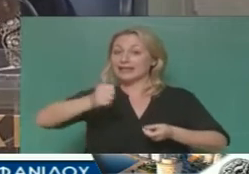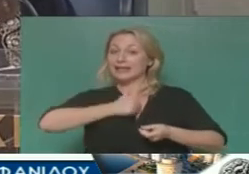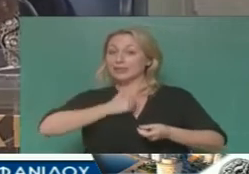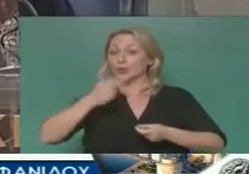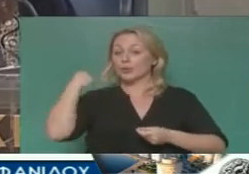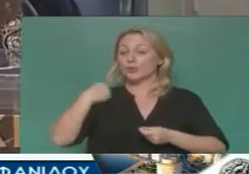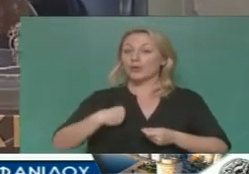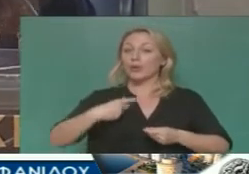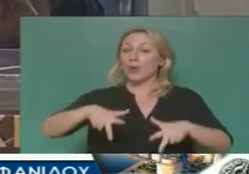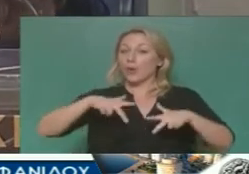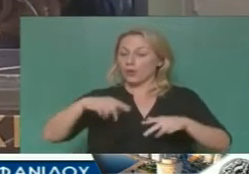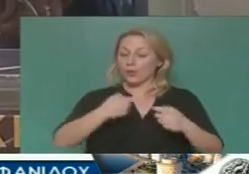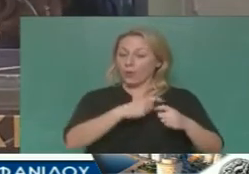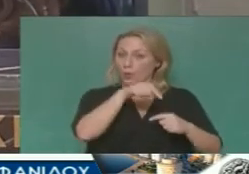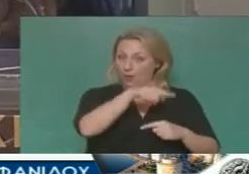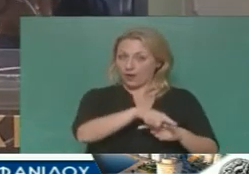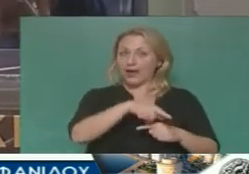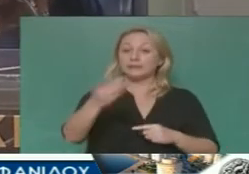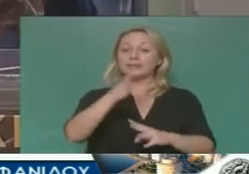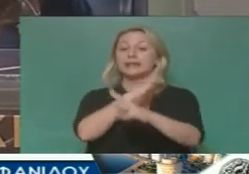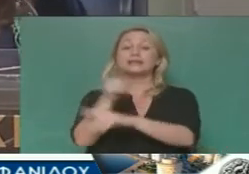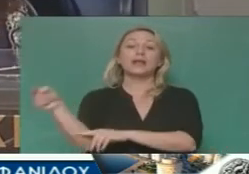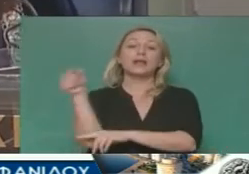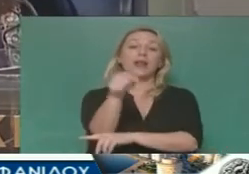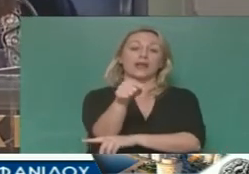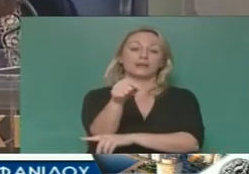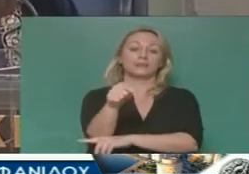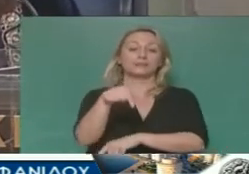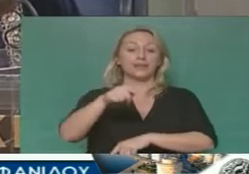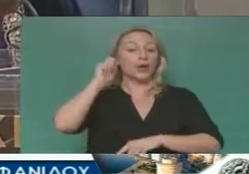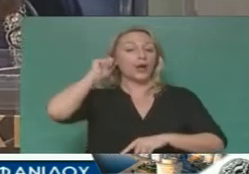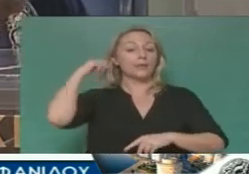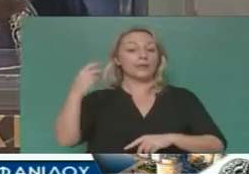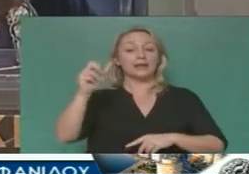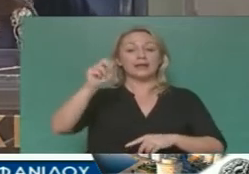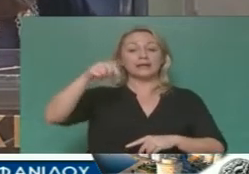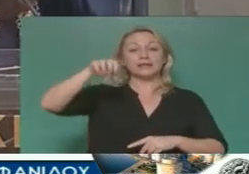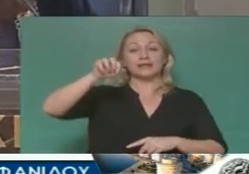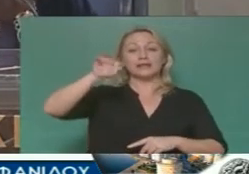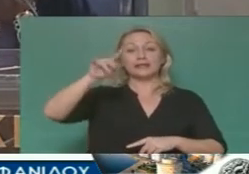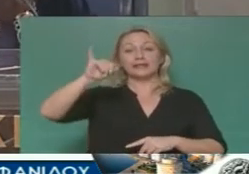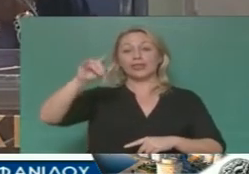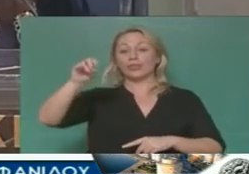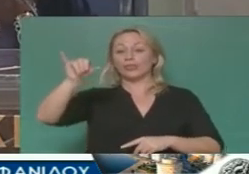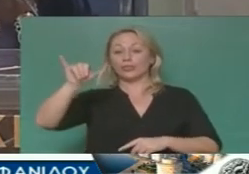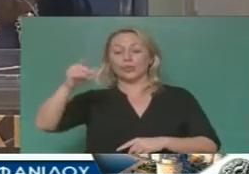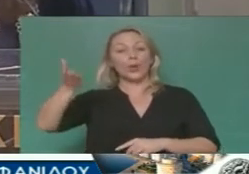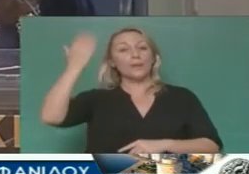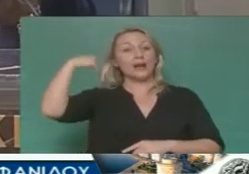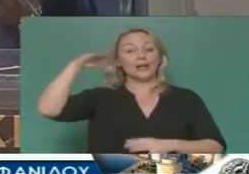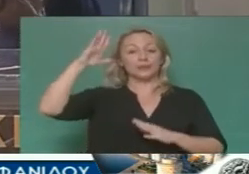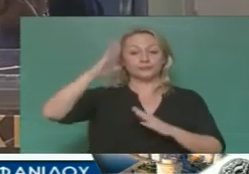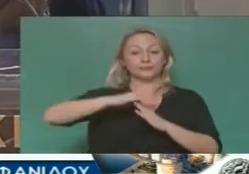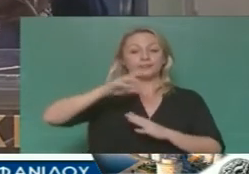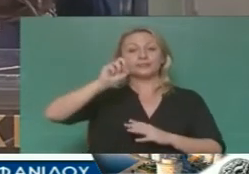του κρατικού ΑΣ να τα προσκομίσει στον εισαγγελέα και να διευκρινίσω ότι το επώνυμό μου, Στεφανίδου, δεν έχει καμία σχέση με τον τέος πρόεδρο